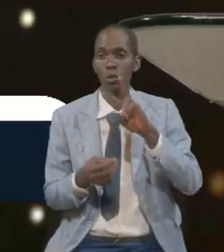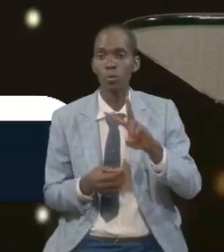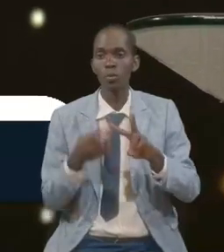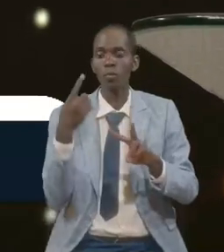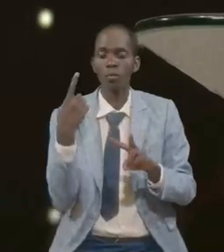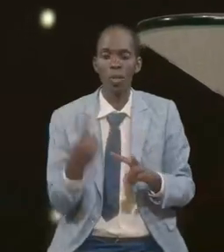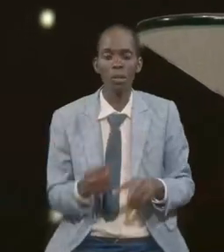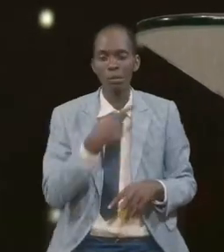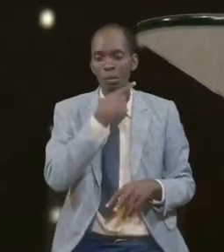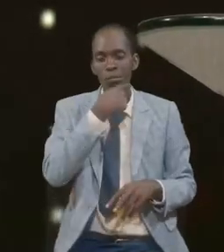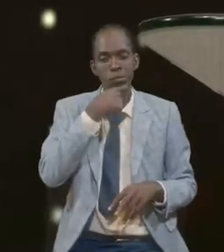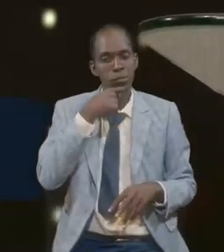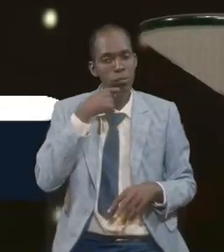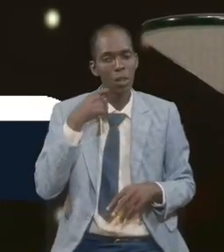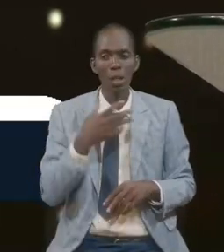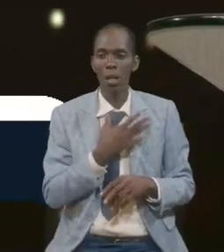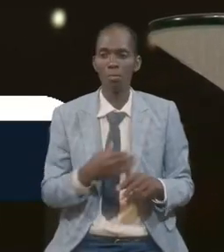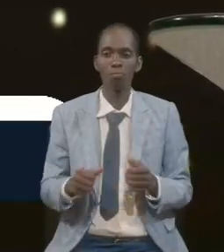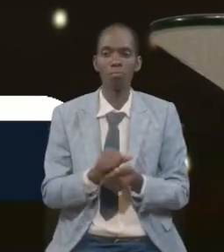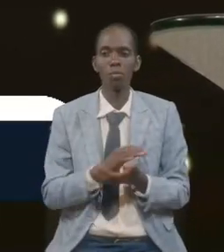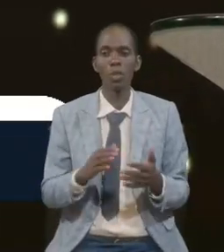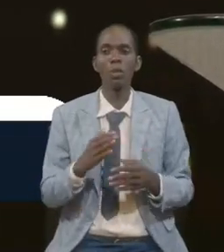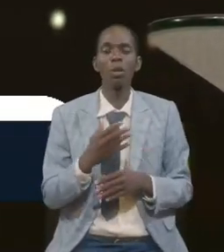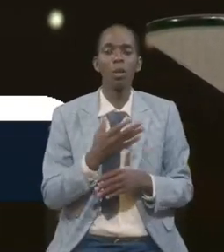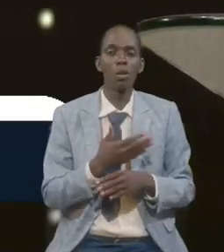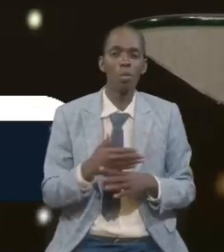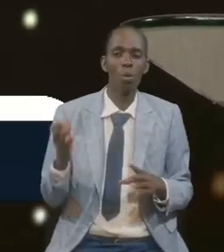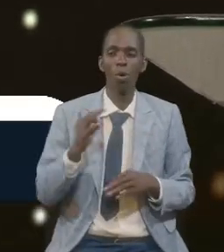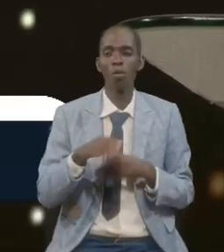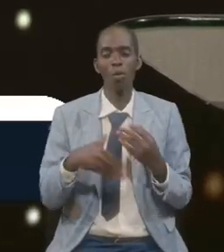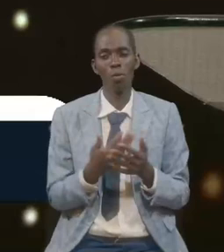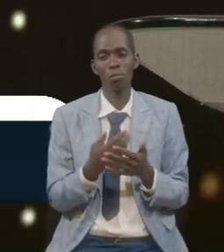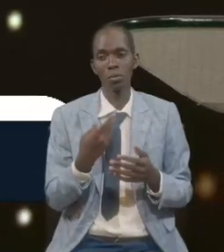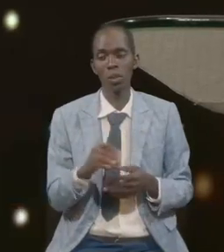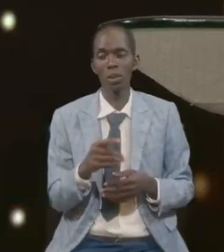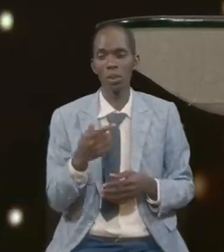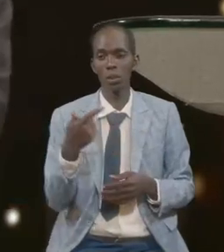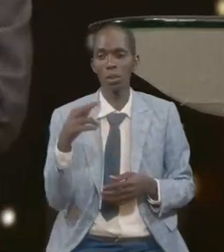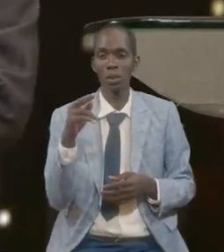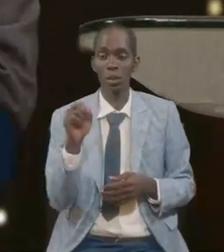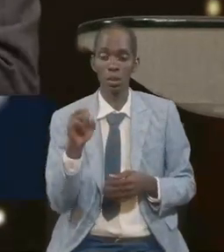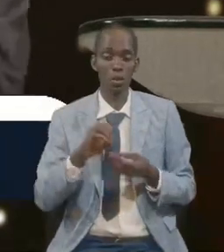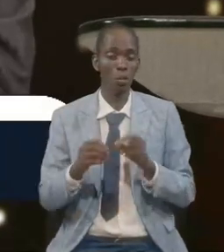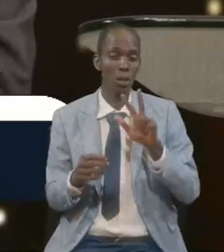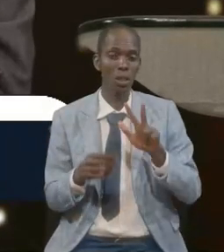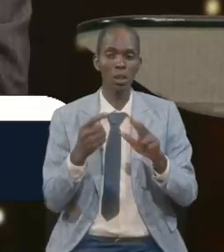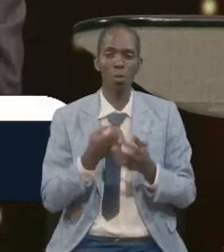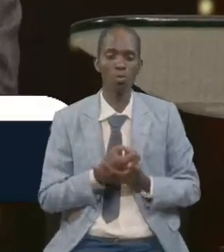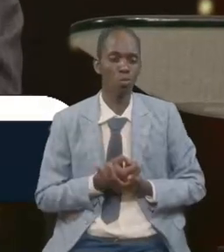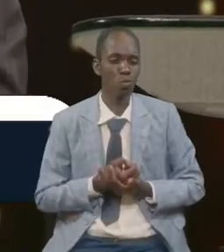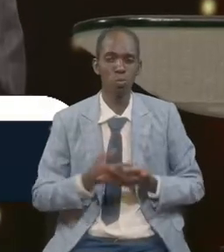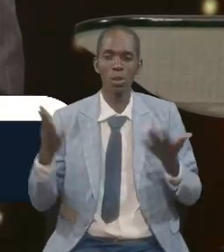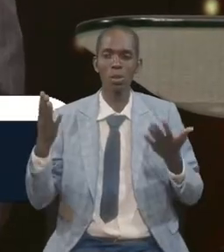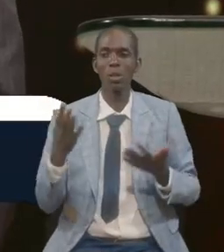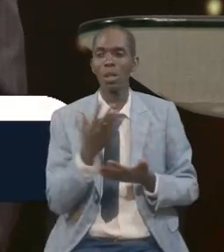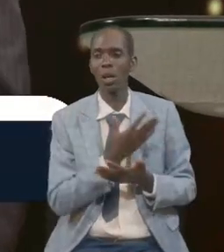Le dessèchement et la mort de la fleur de l'herbe. 3. Le gaspillage